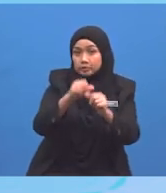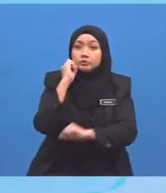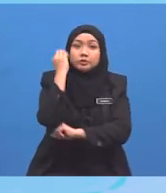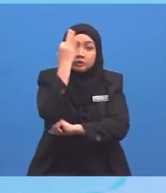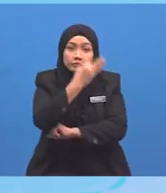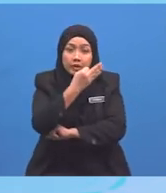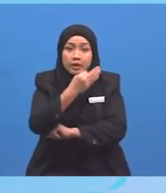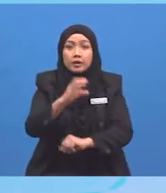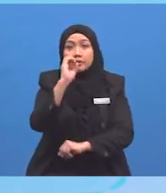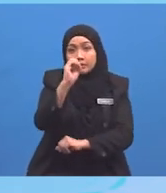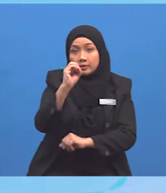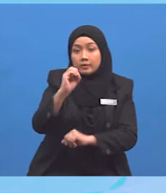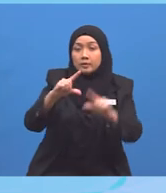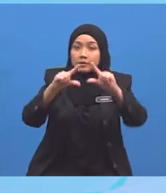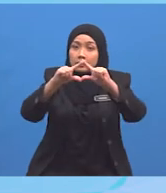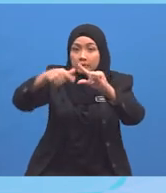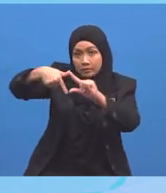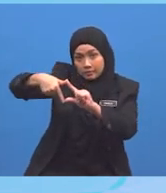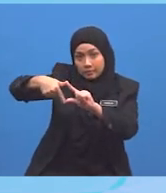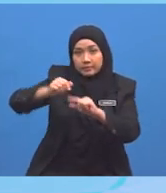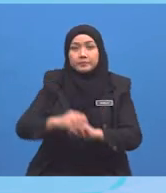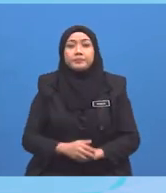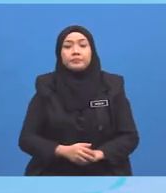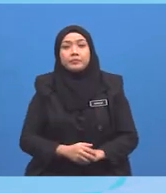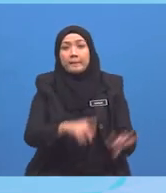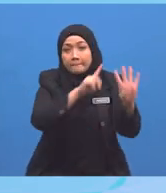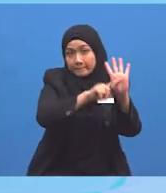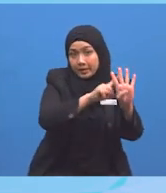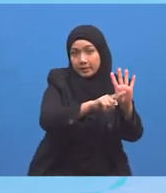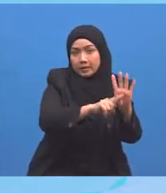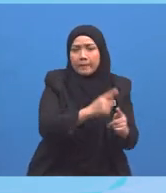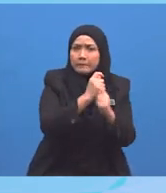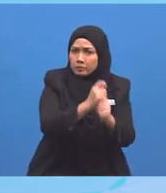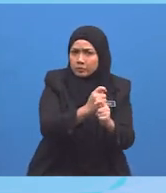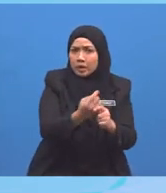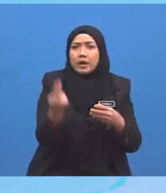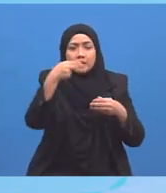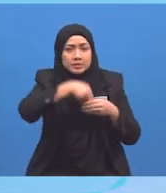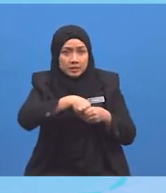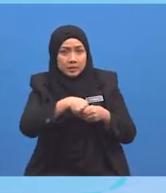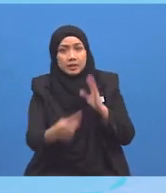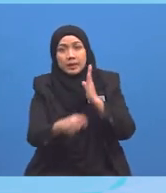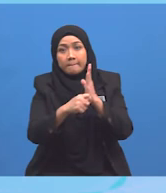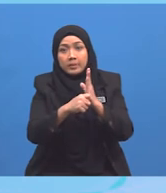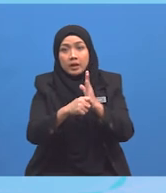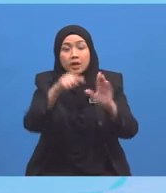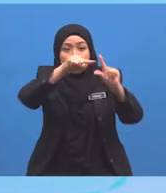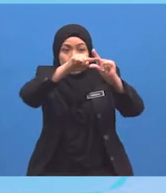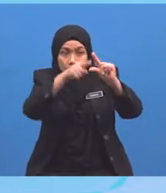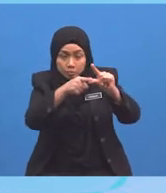geometri. Dan yang terakhir, menentukan hasil tambah sudut